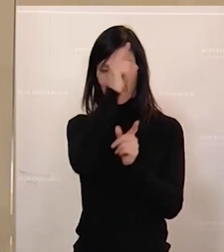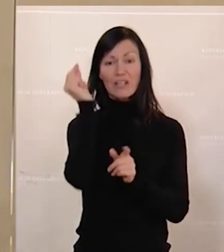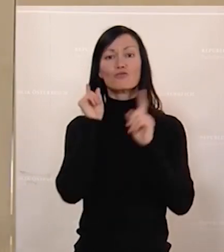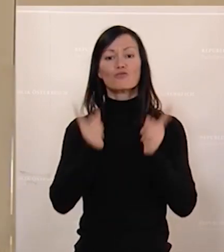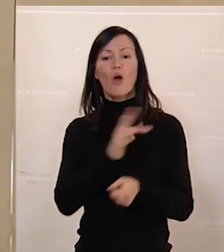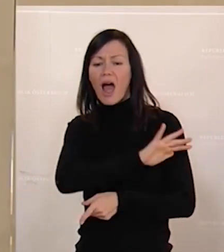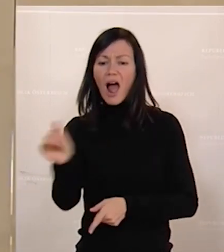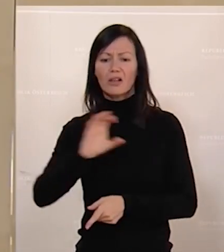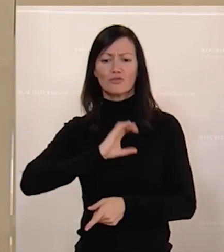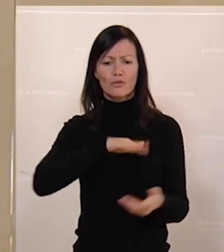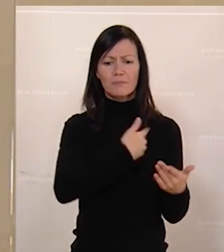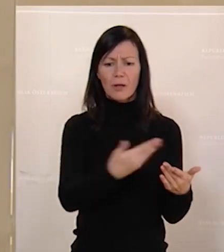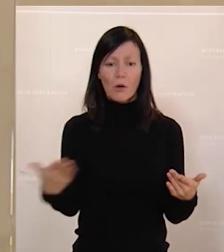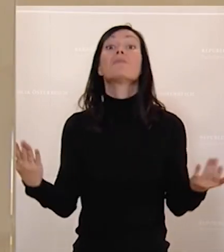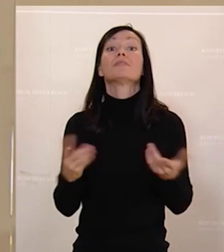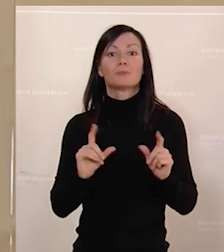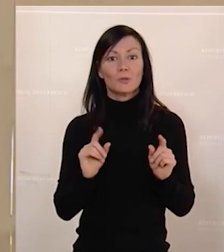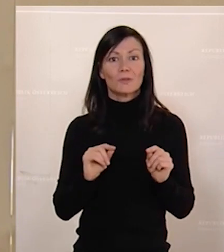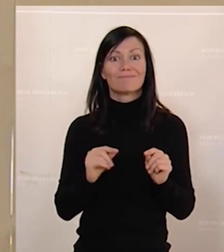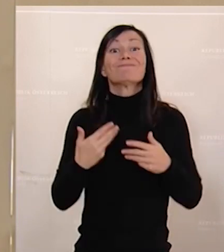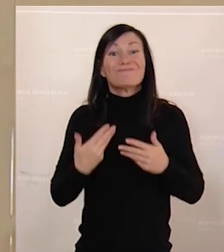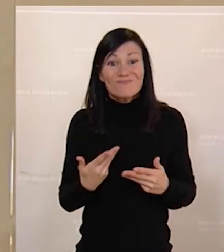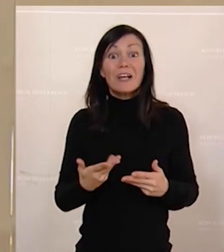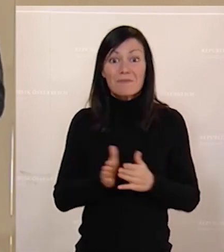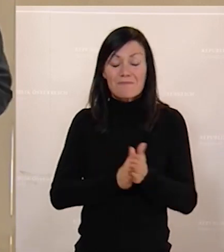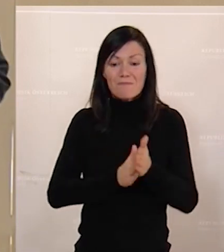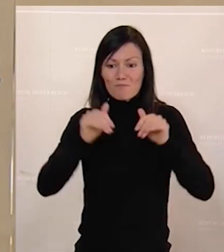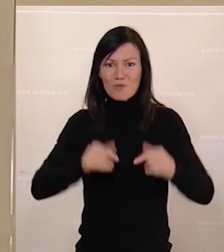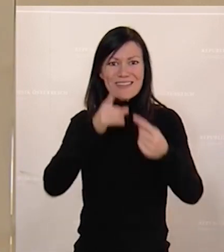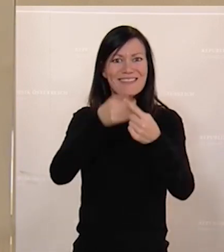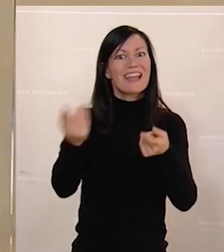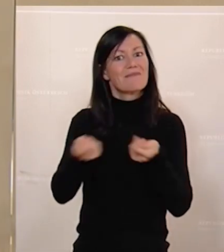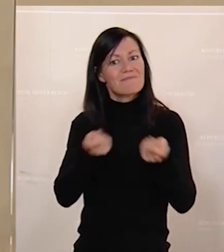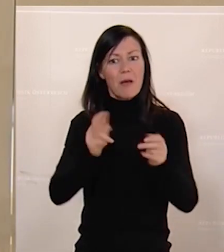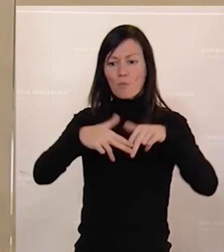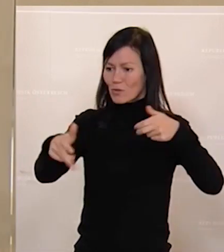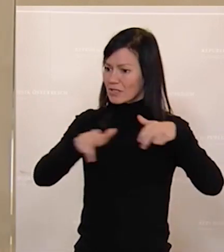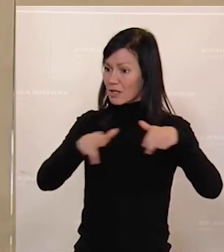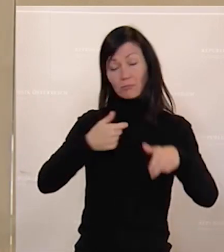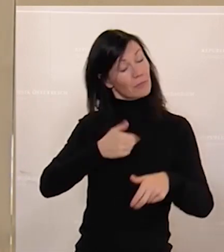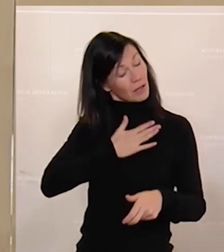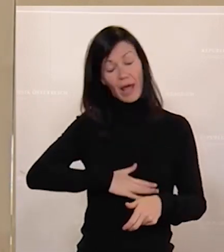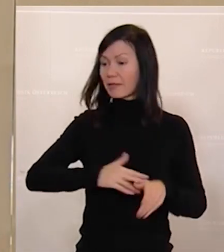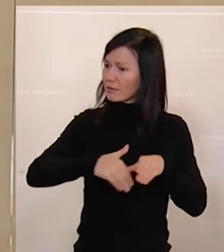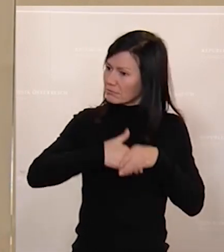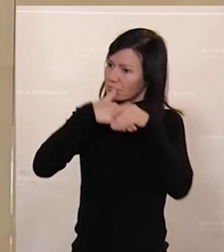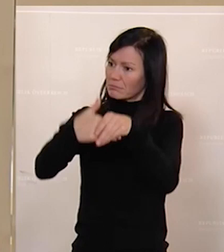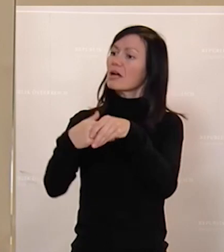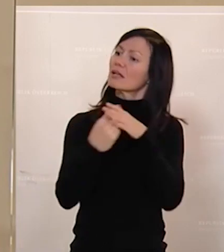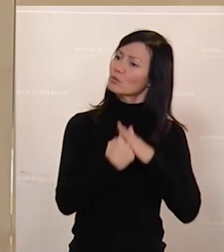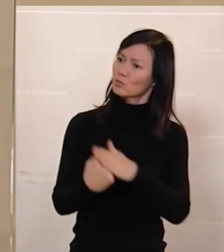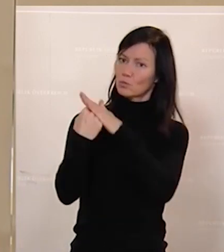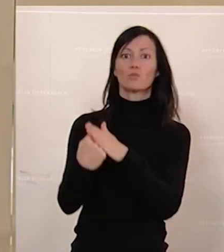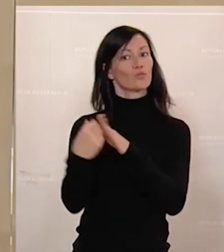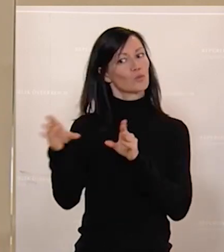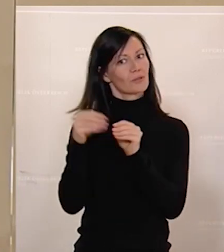das muss der Anspruch sein für eine wirklich tatkräftige Bundesregierung. Dafür reichen wir auch die Hand, immer wieder. Aber dafür braucht es